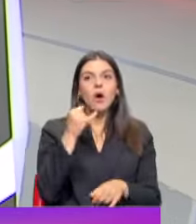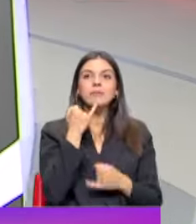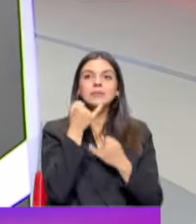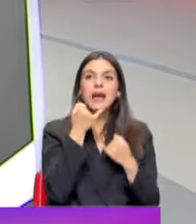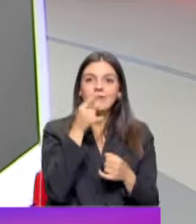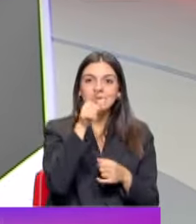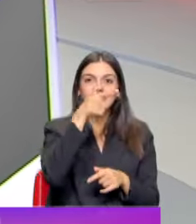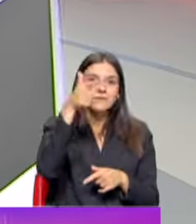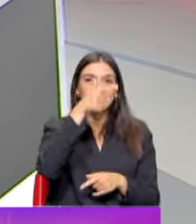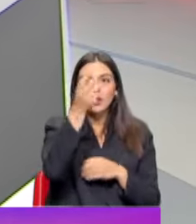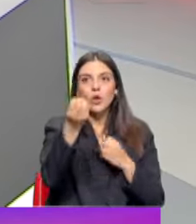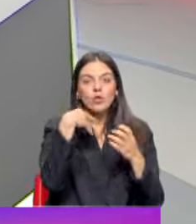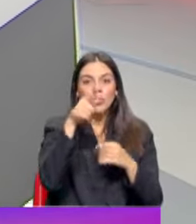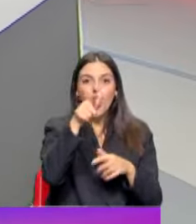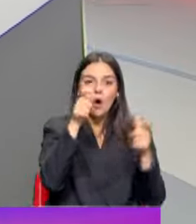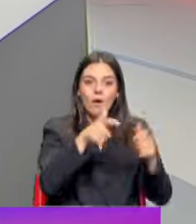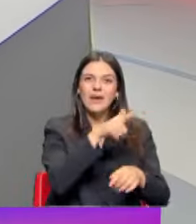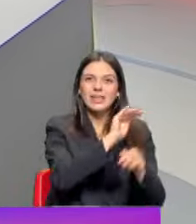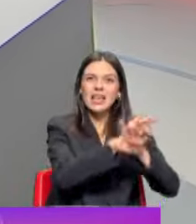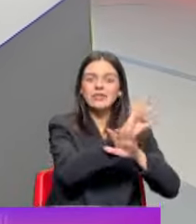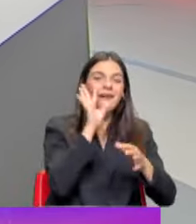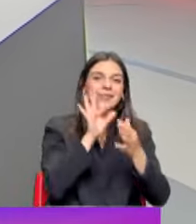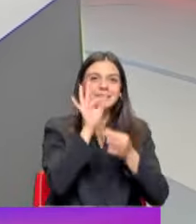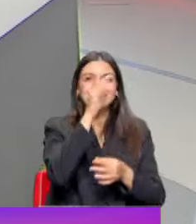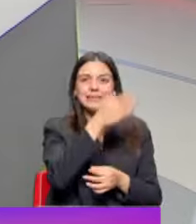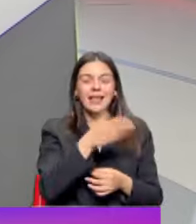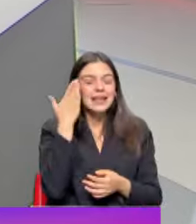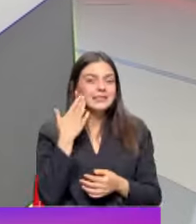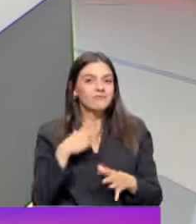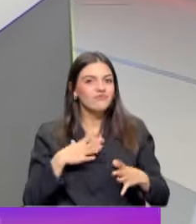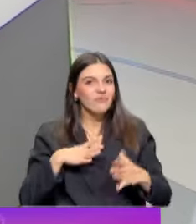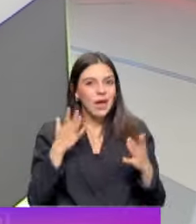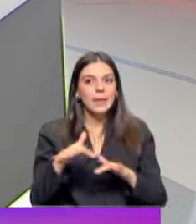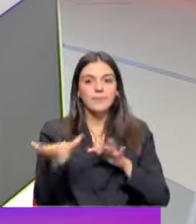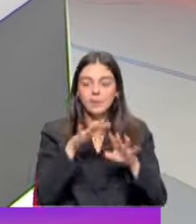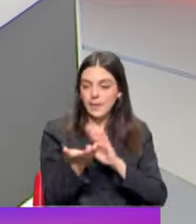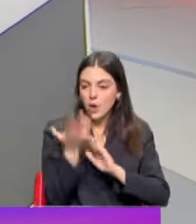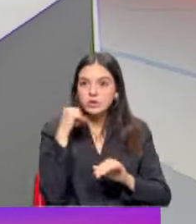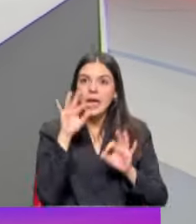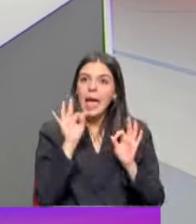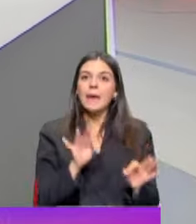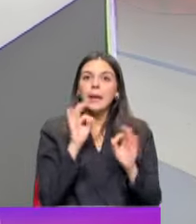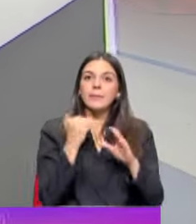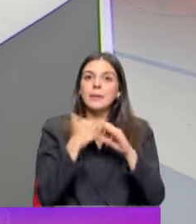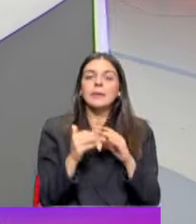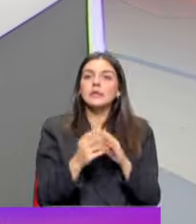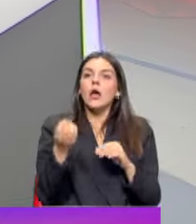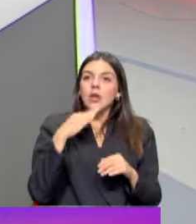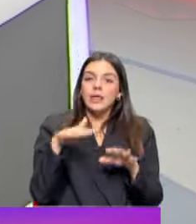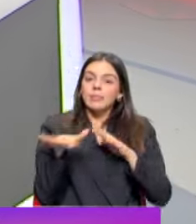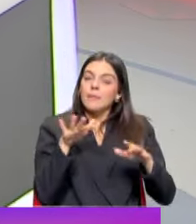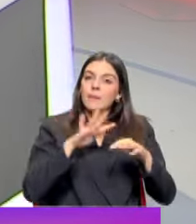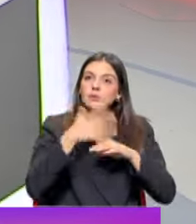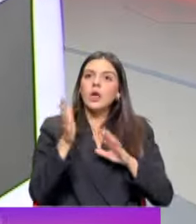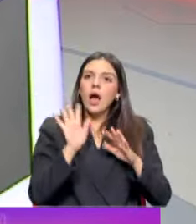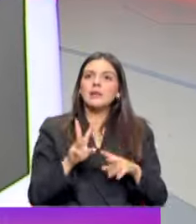ziyaretlerde sizin videolarınızı gönderen oralı izleyicilerimiz var. Depremden sonra, deprem öncesinde de sık sık mesaj gönderirlerdi. Depremden